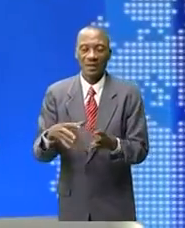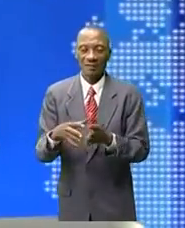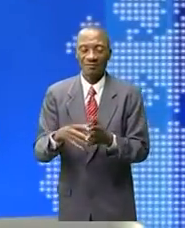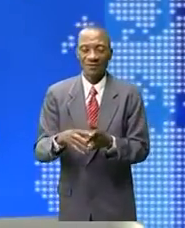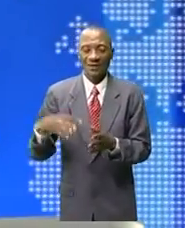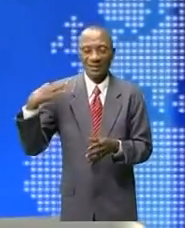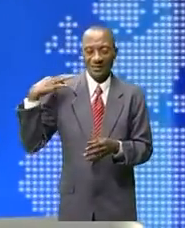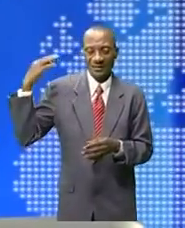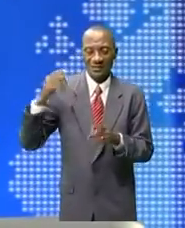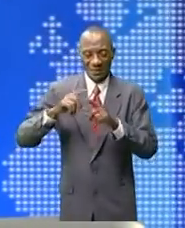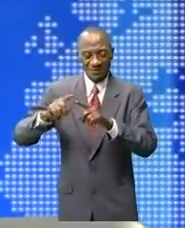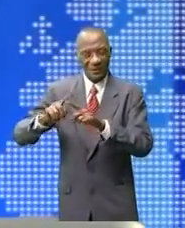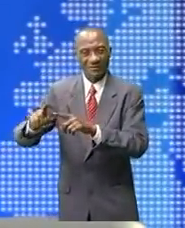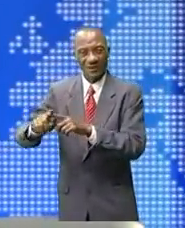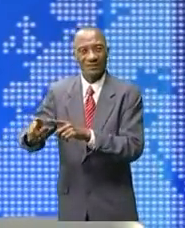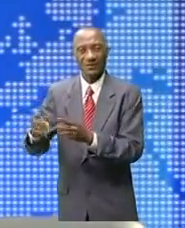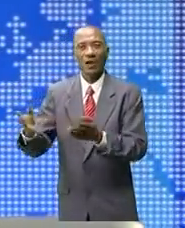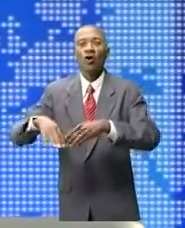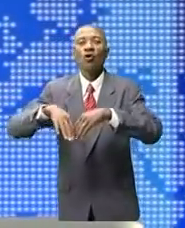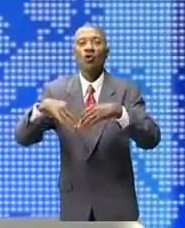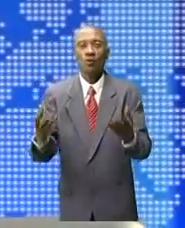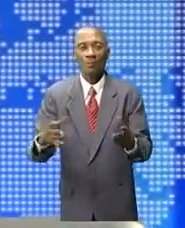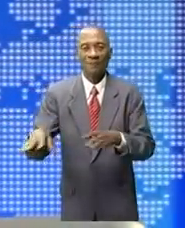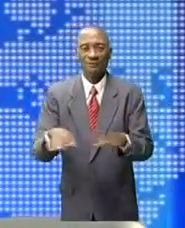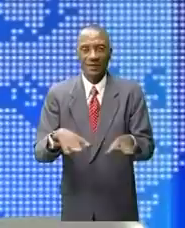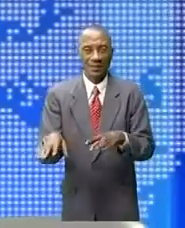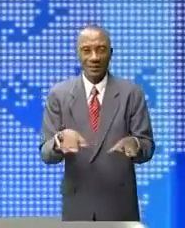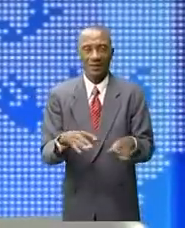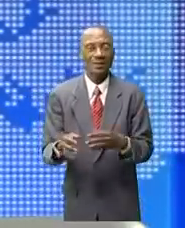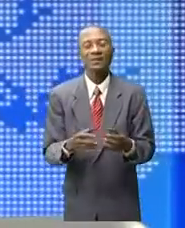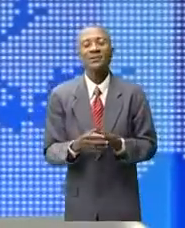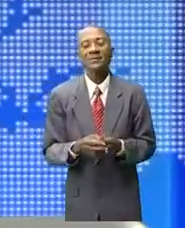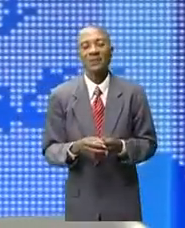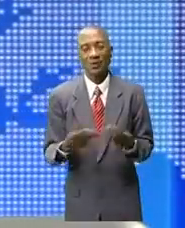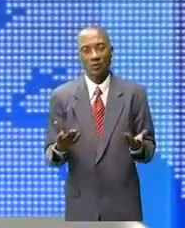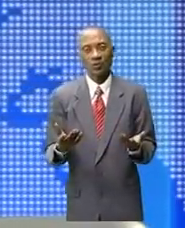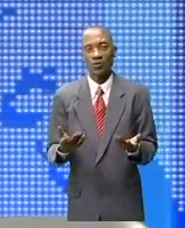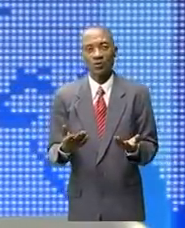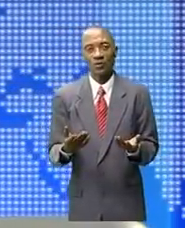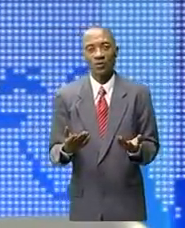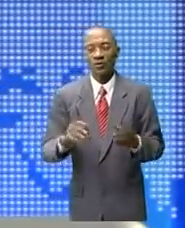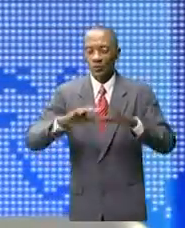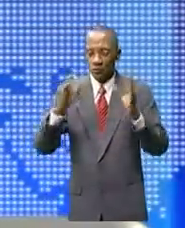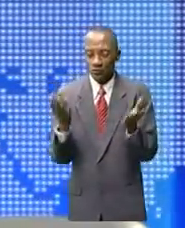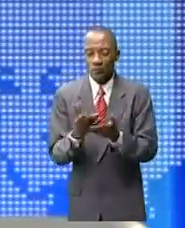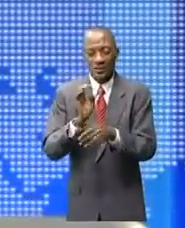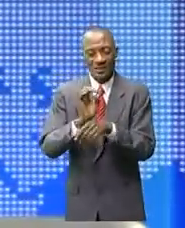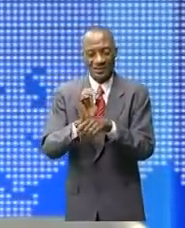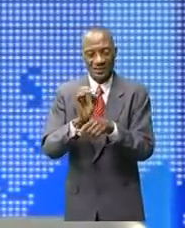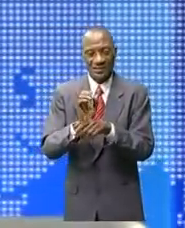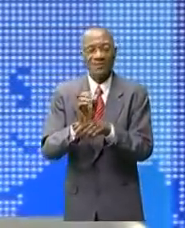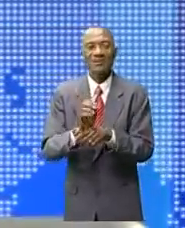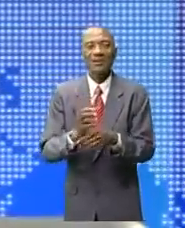Commission électorale nationale indépendante en RDC. Suivez le président de cette plateforme, Willy Masaka